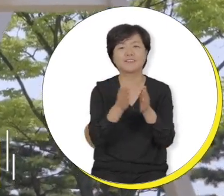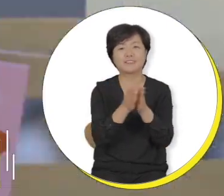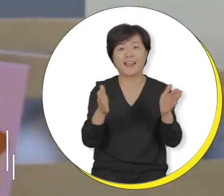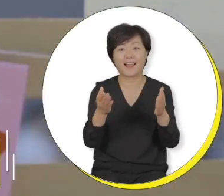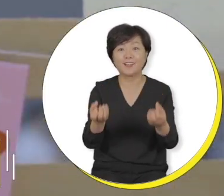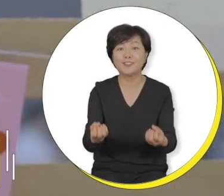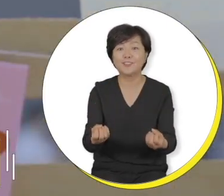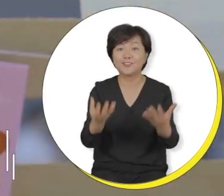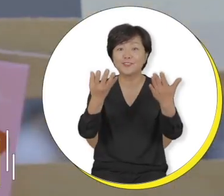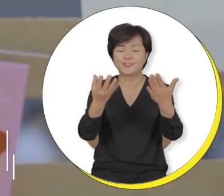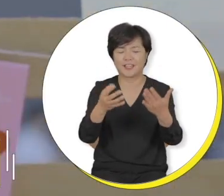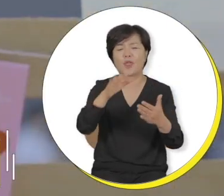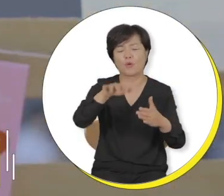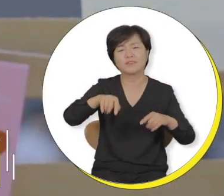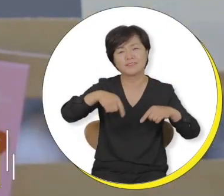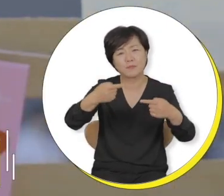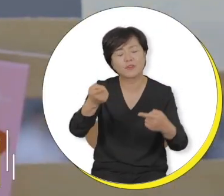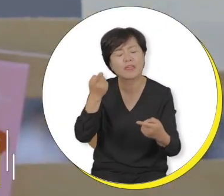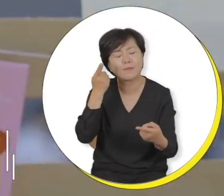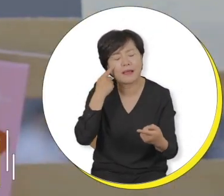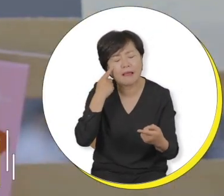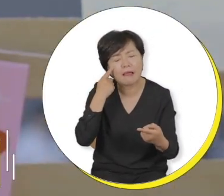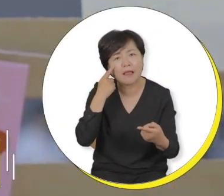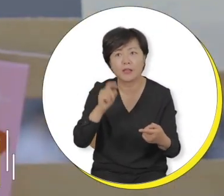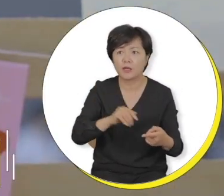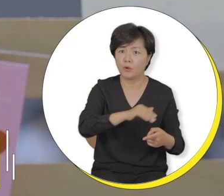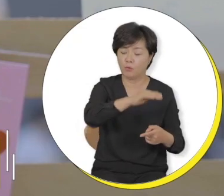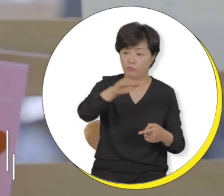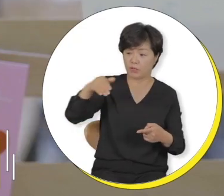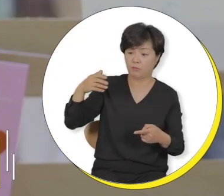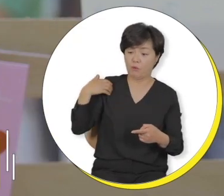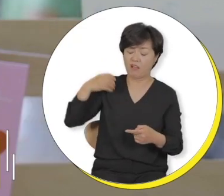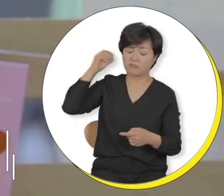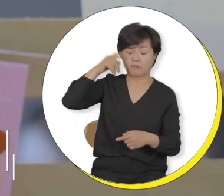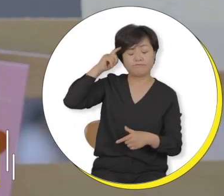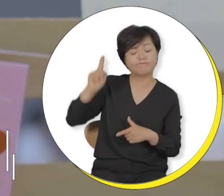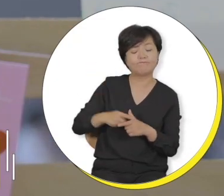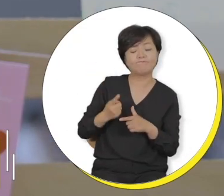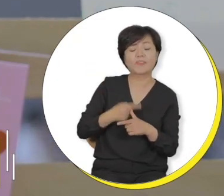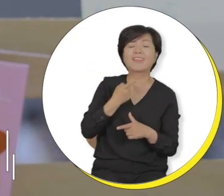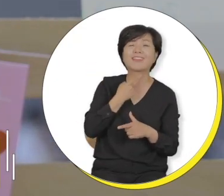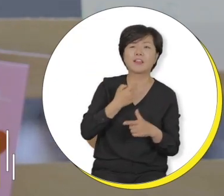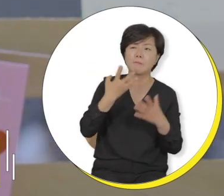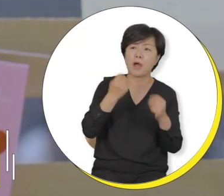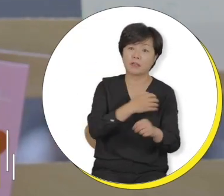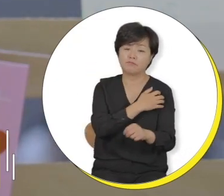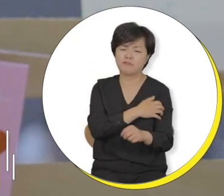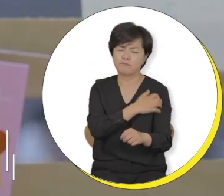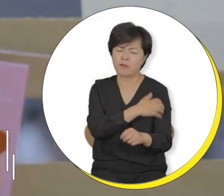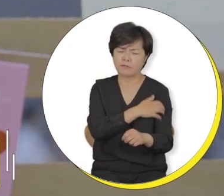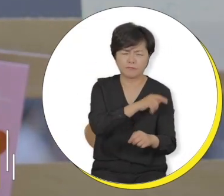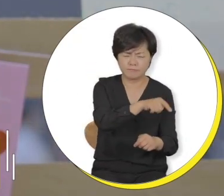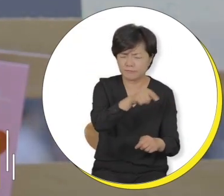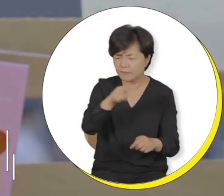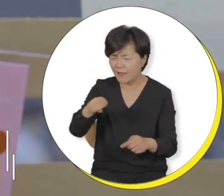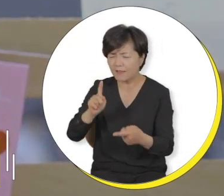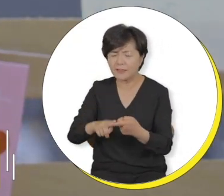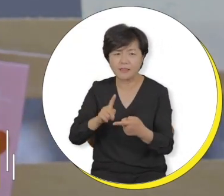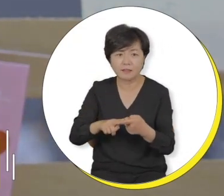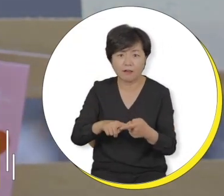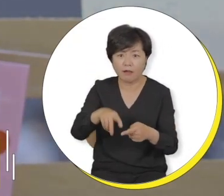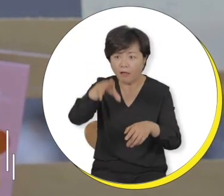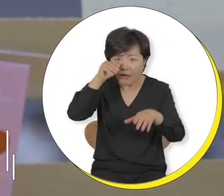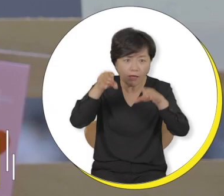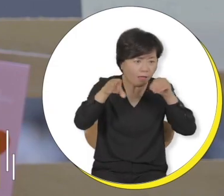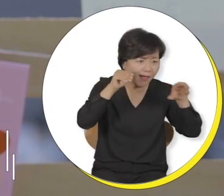했습니다. 축제장에 가면 우리가 모르고 지나쳤던 많은 어떤 불편함의 사례들이 저희가